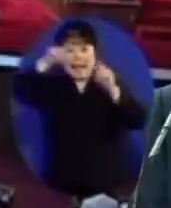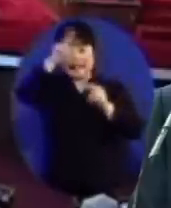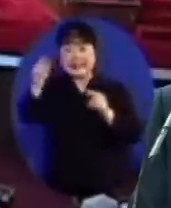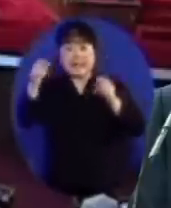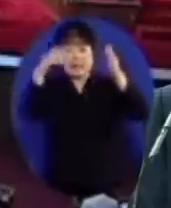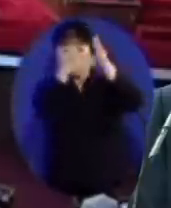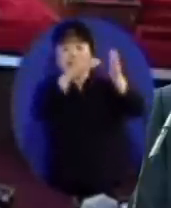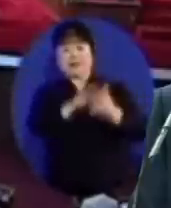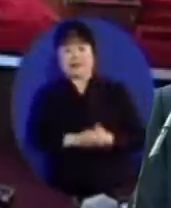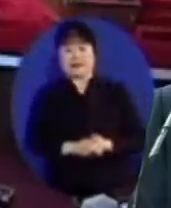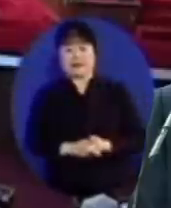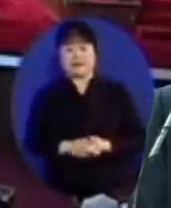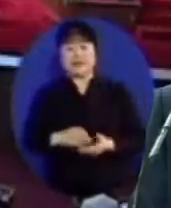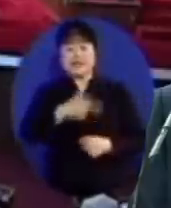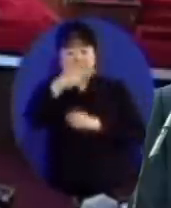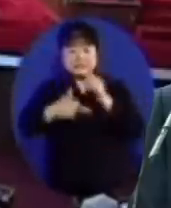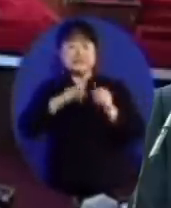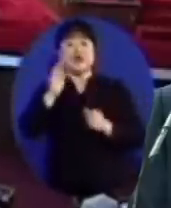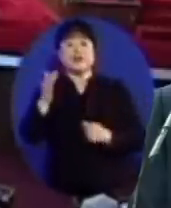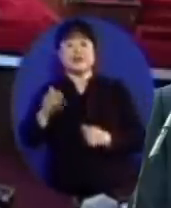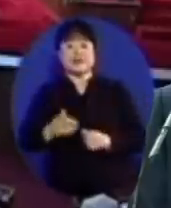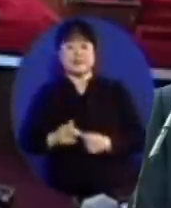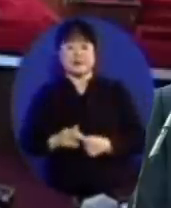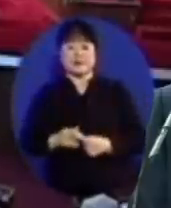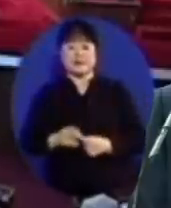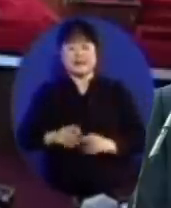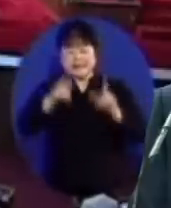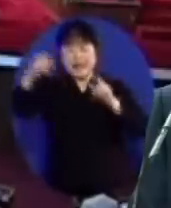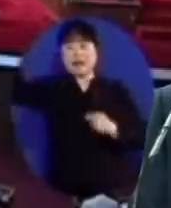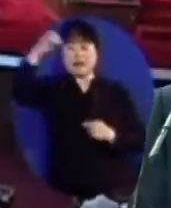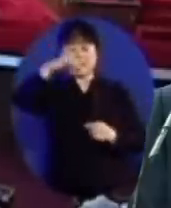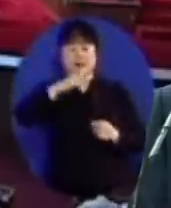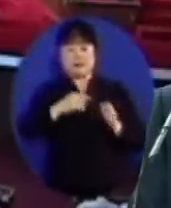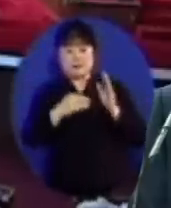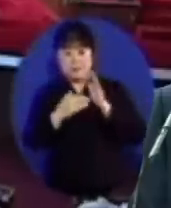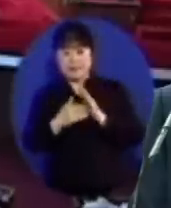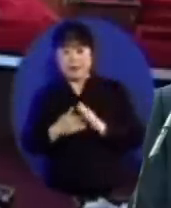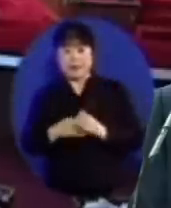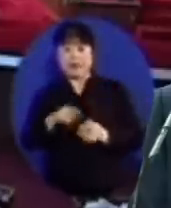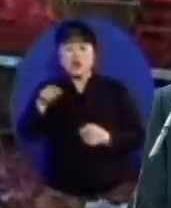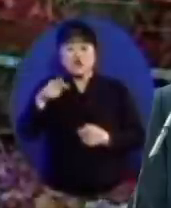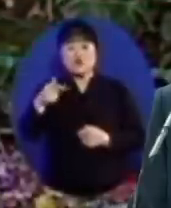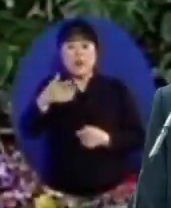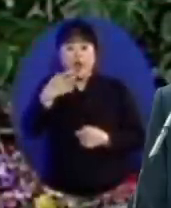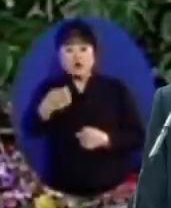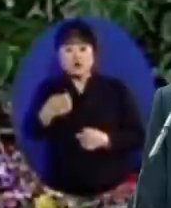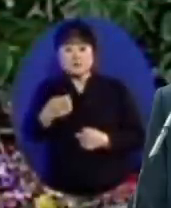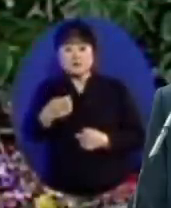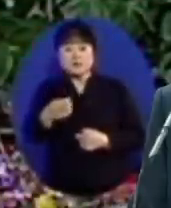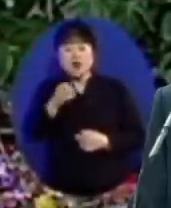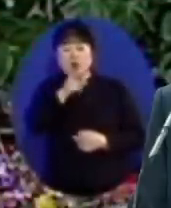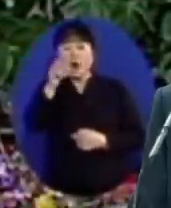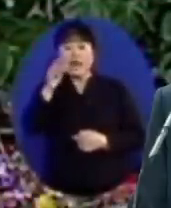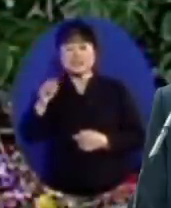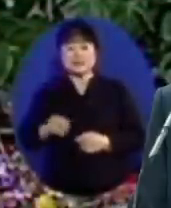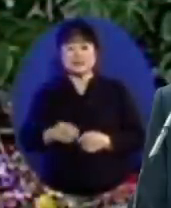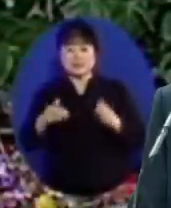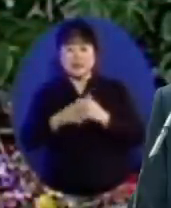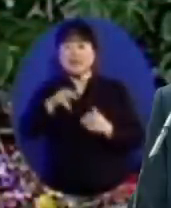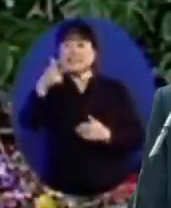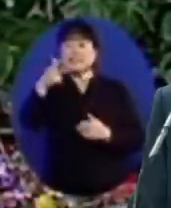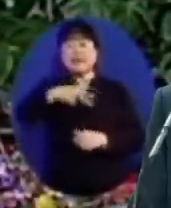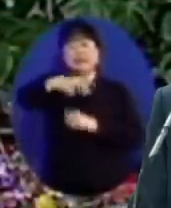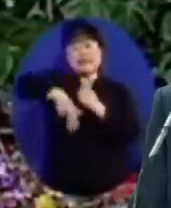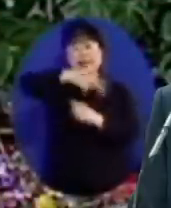도착합니다. 17년이 되면 태양을 지날 수 있습니다. 690년이면 명왕성에 도착할 수 있습니다. 그러나 700년을